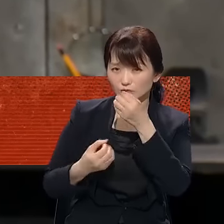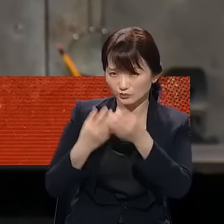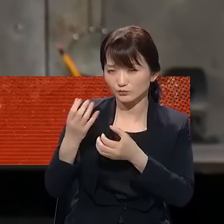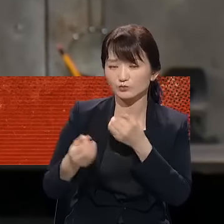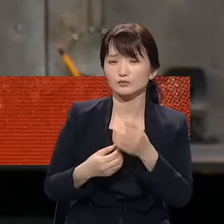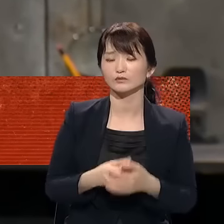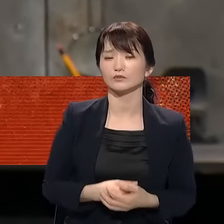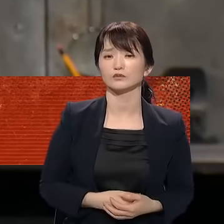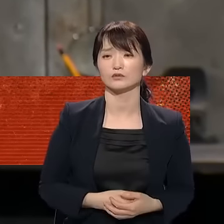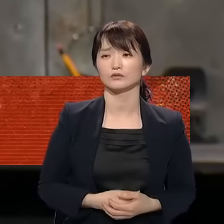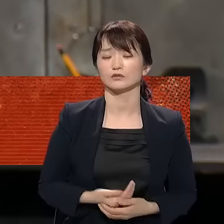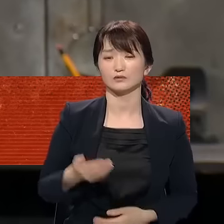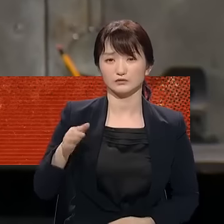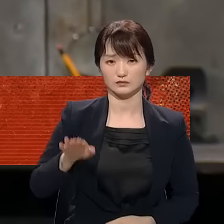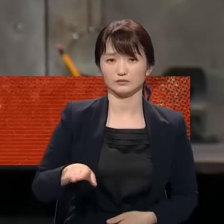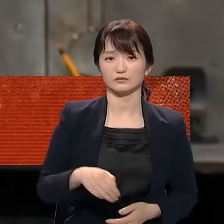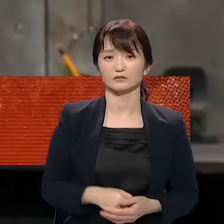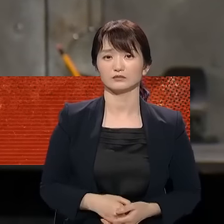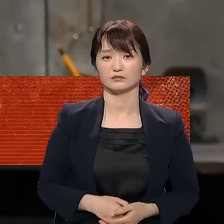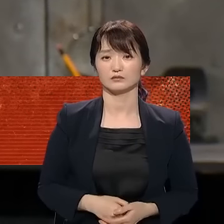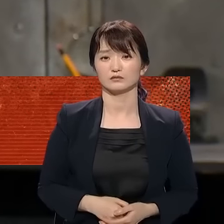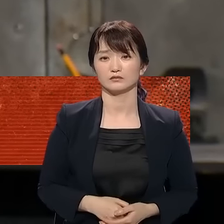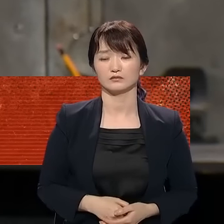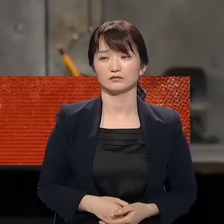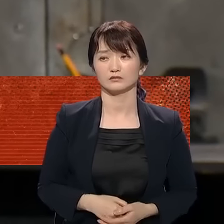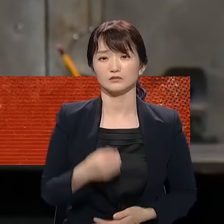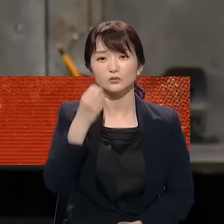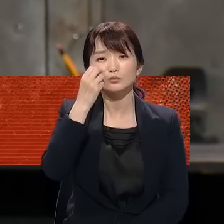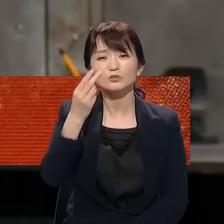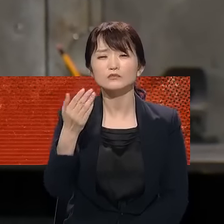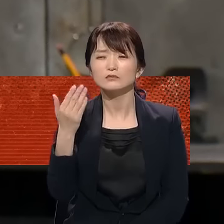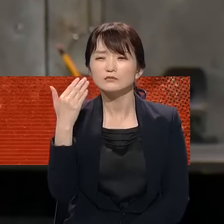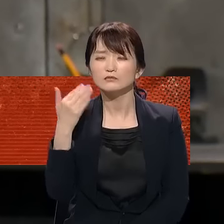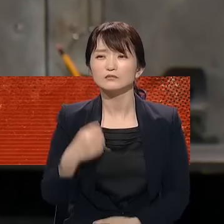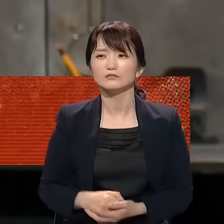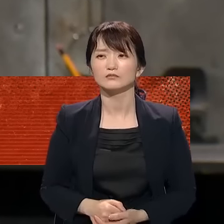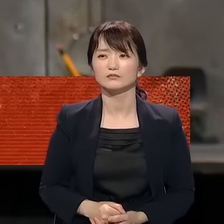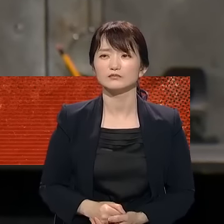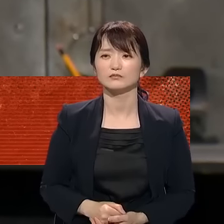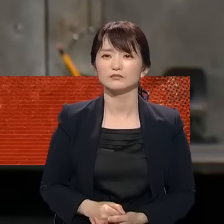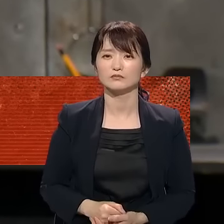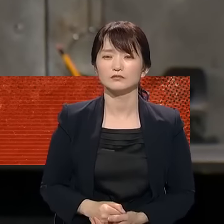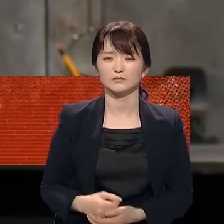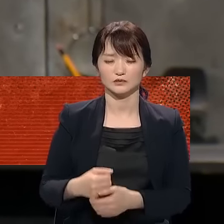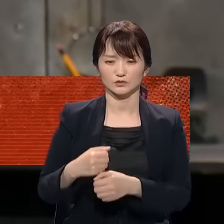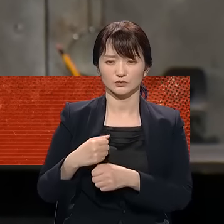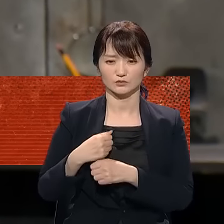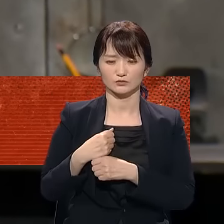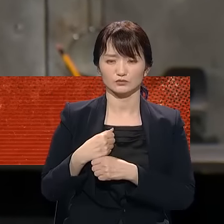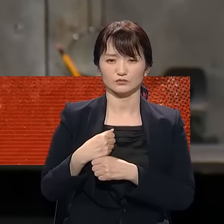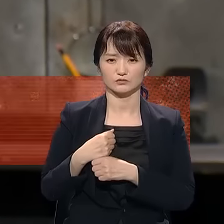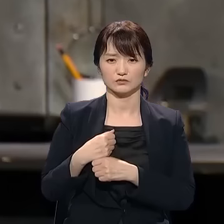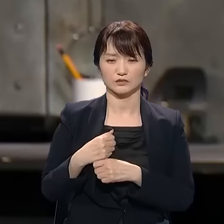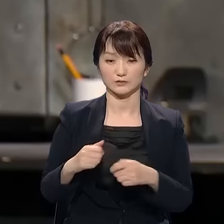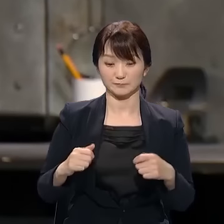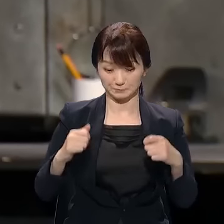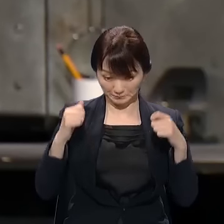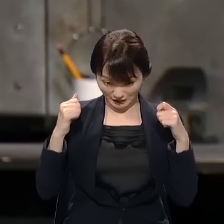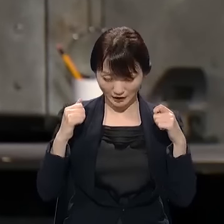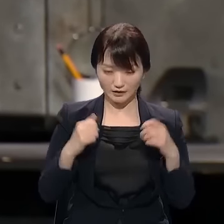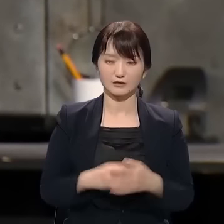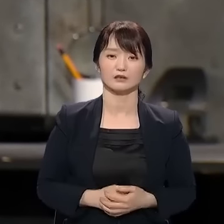합니다 그렇지만이 사건 있는 두 달 전에 저녁을 해서 잠시 휴학 가면서 아르바이트를 좀 했던 거